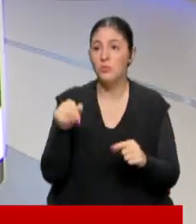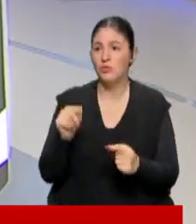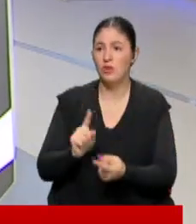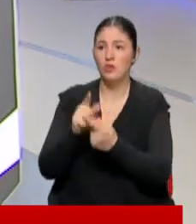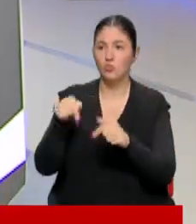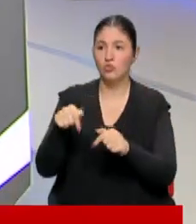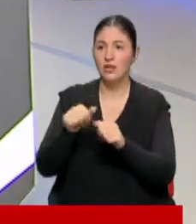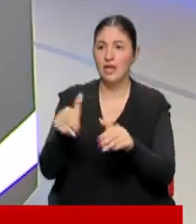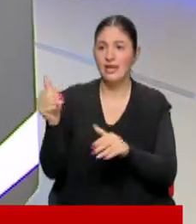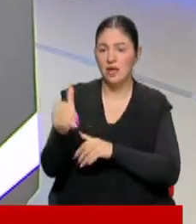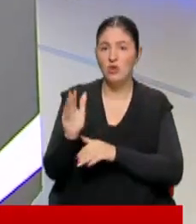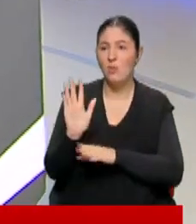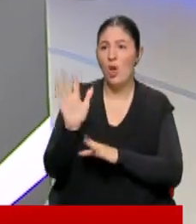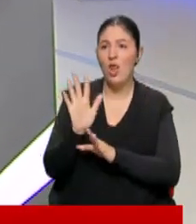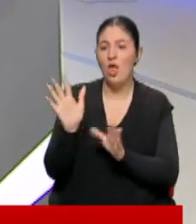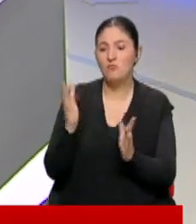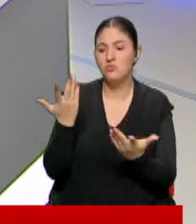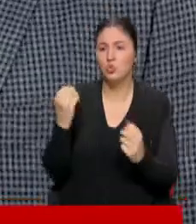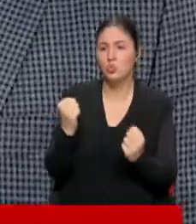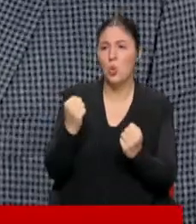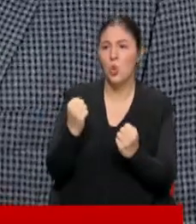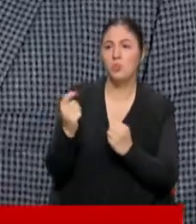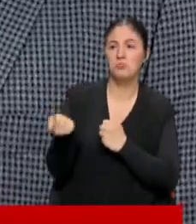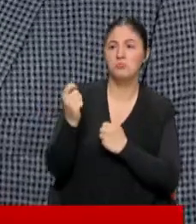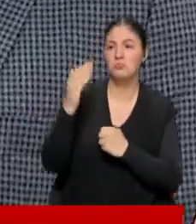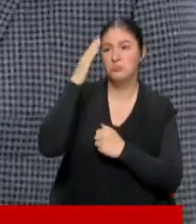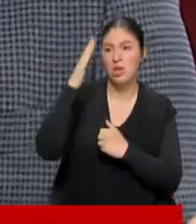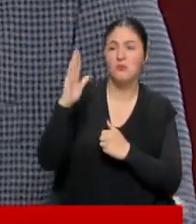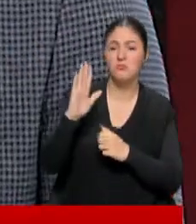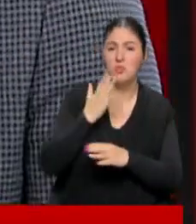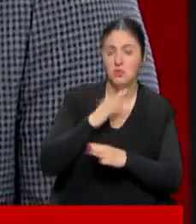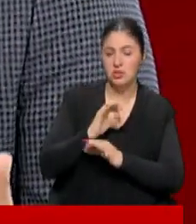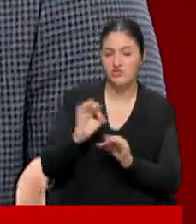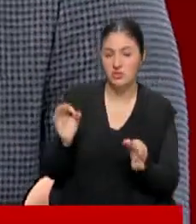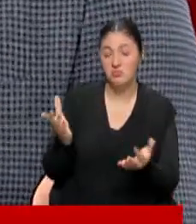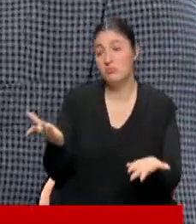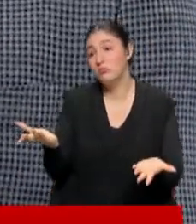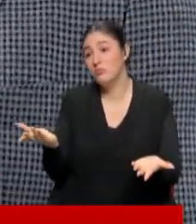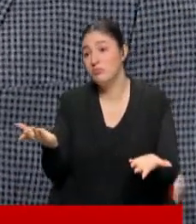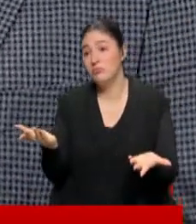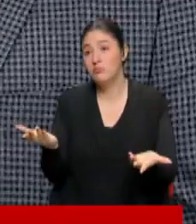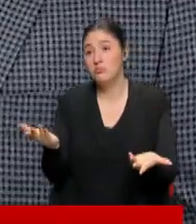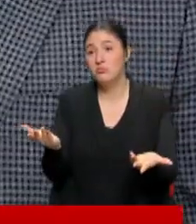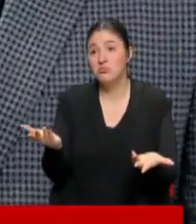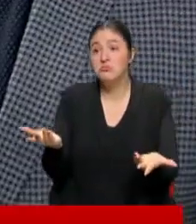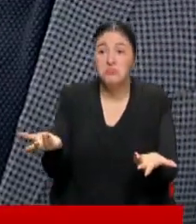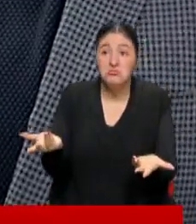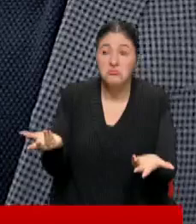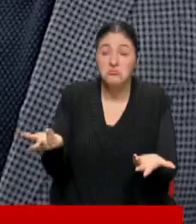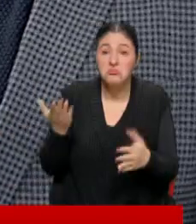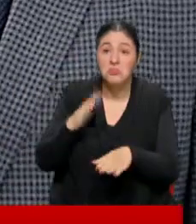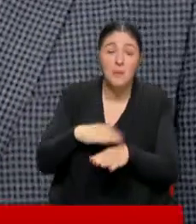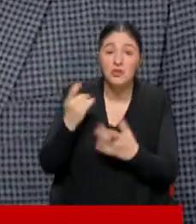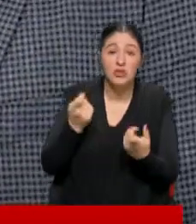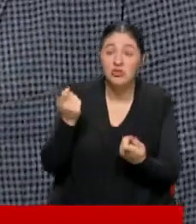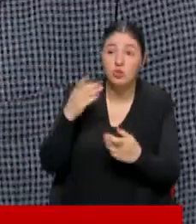karşılaştım yayına gelmişti ama böyle bir şey soğuk tavırlar Selam vermeler falan yani Eee ne yapmaya